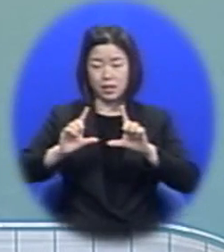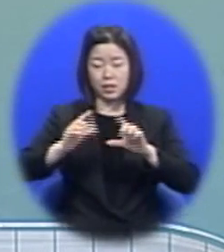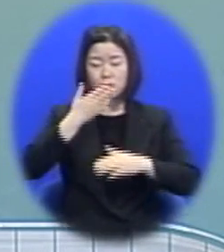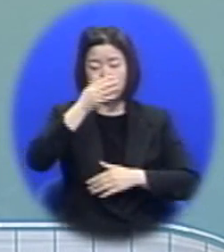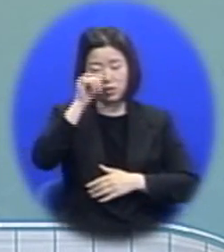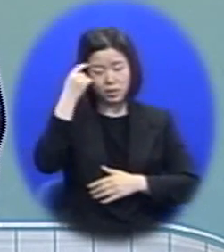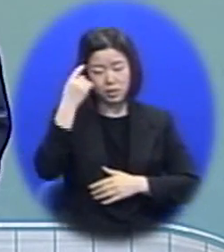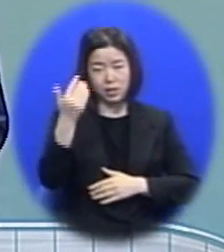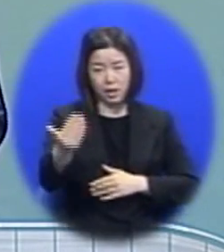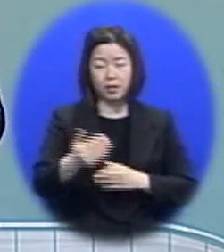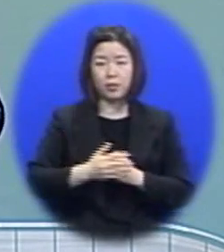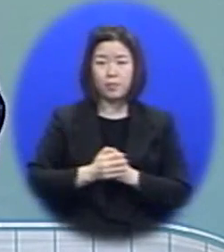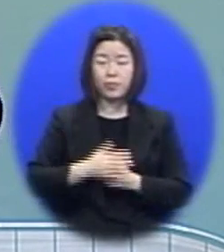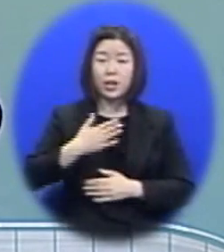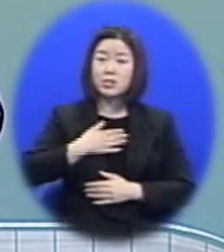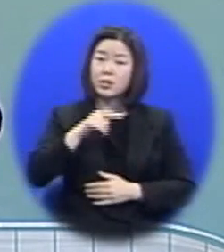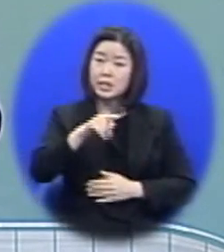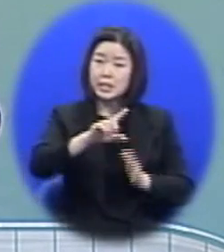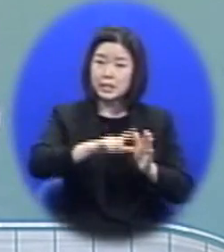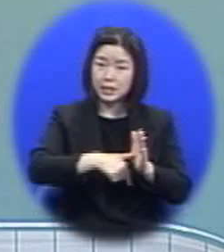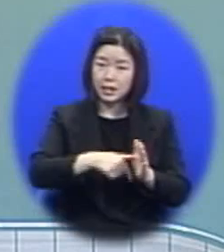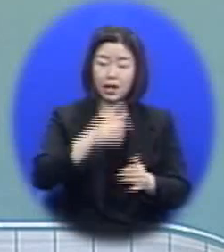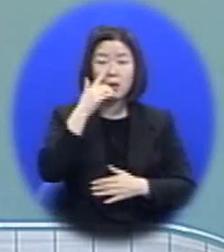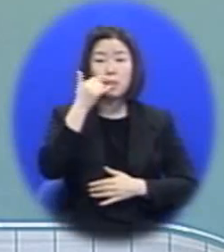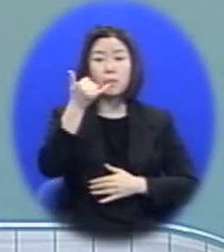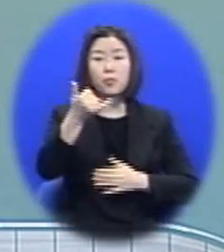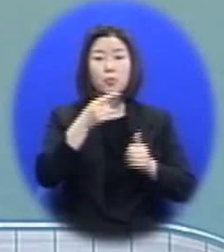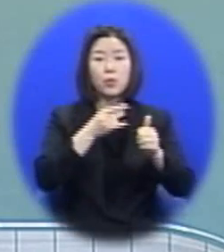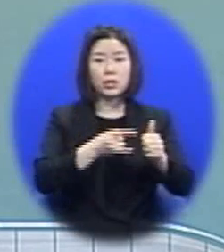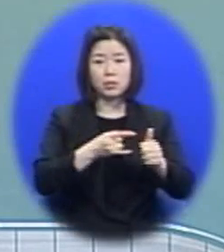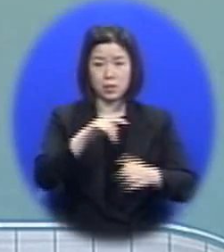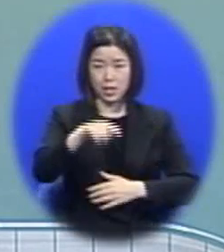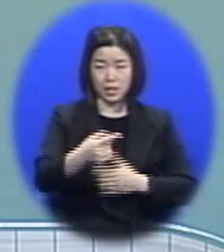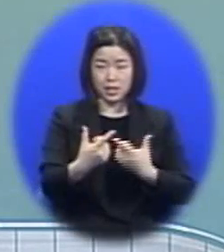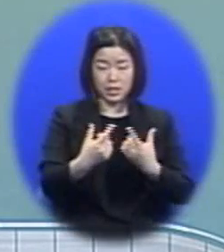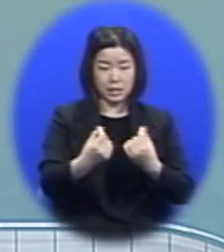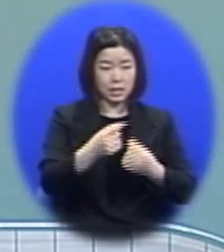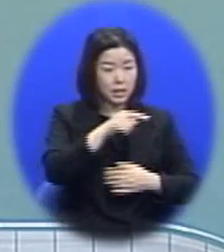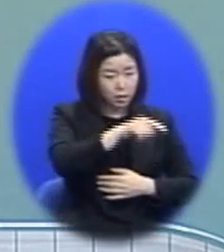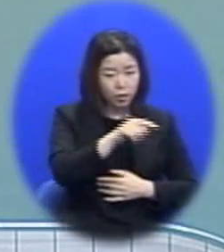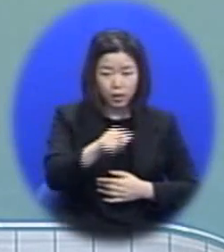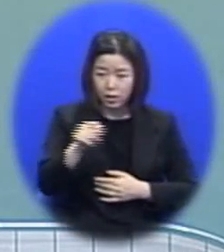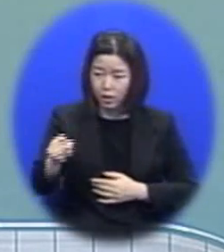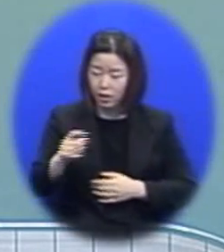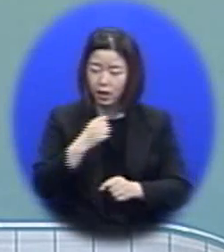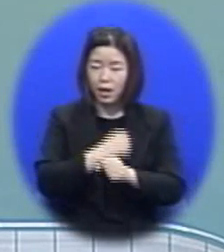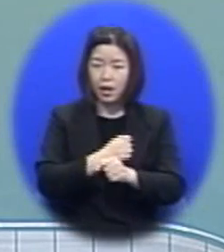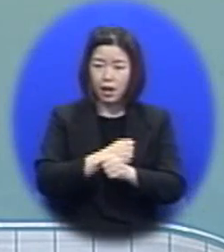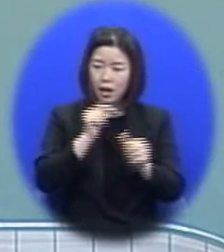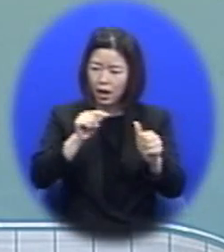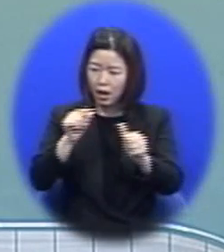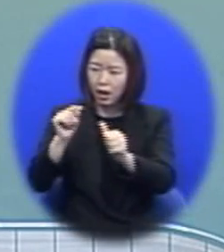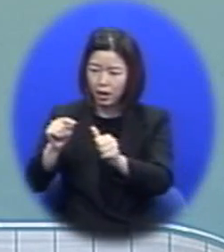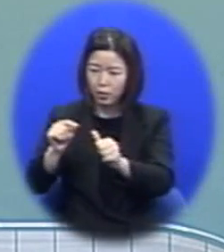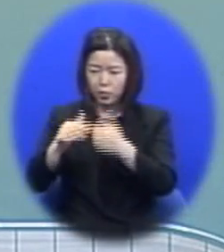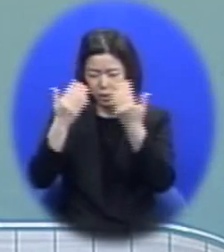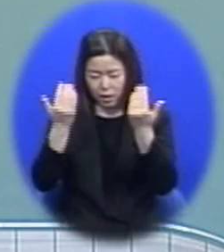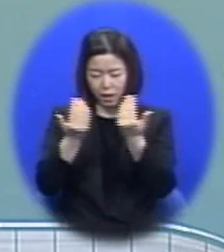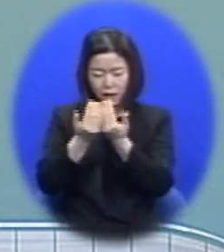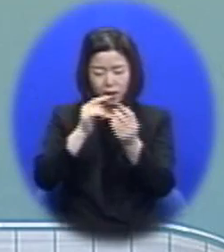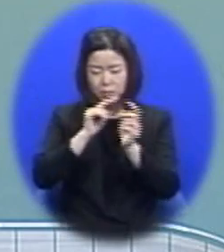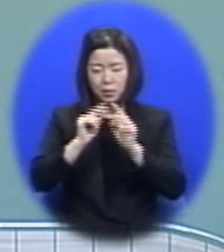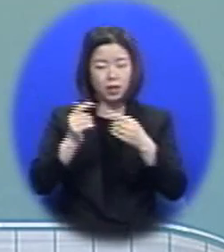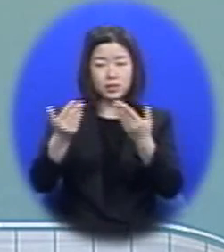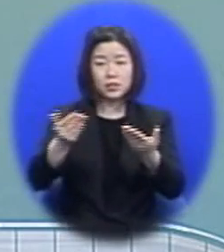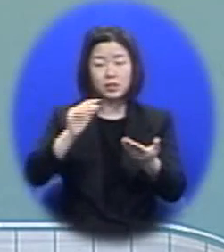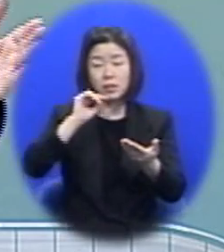될까요 저는이 시간에 부모님에게 이렇게 하시라 저렇게 하시라고 다 말씀드릴 시간이 없습니다 이